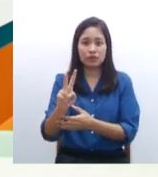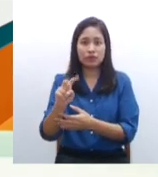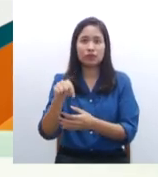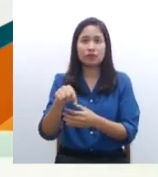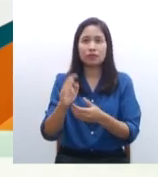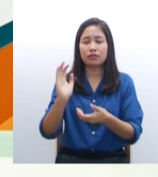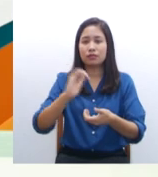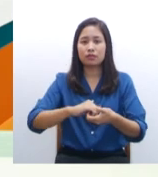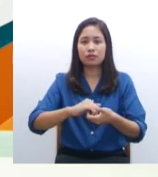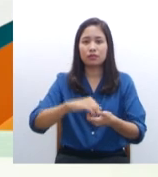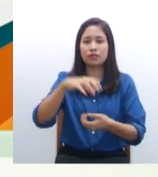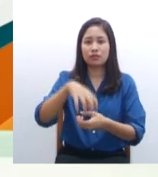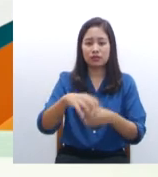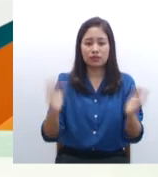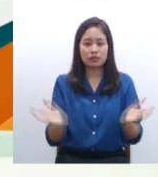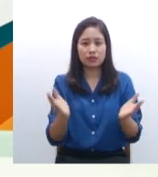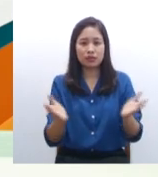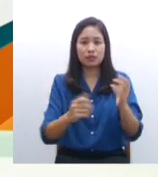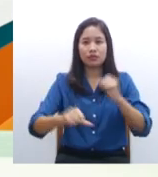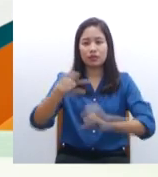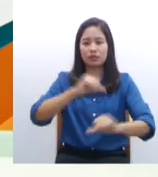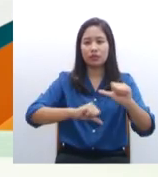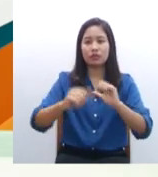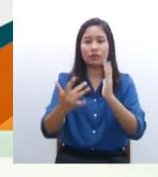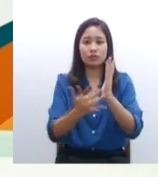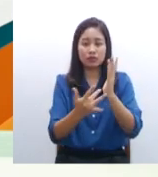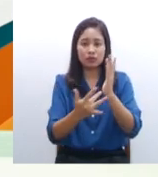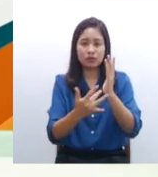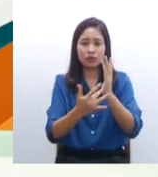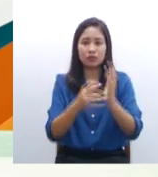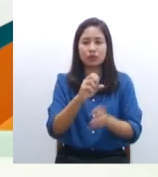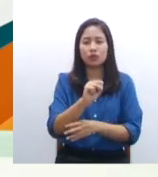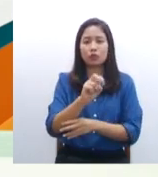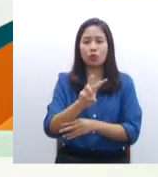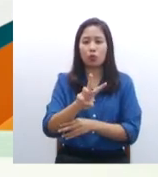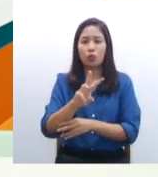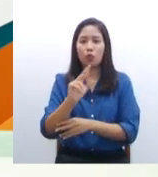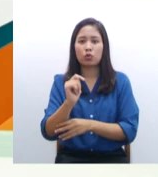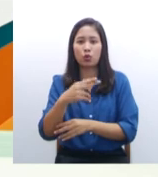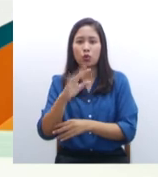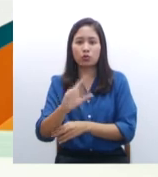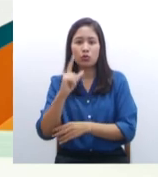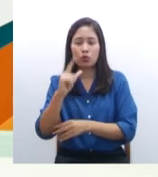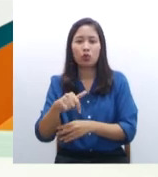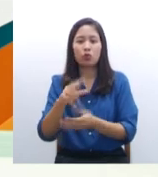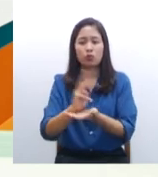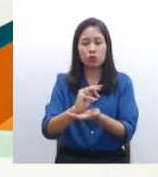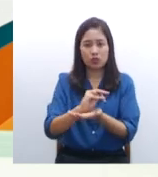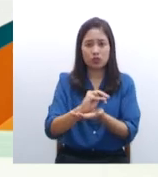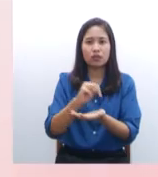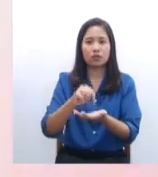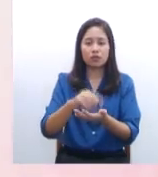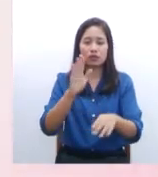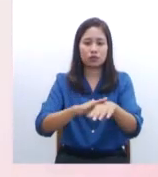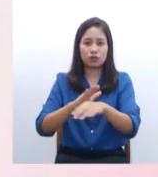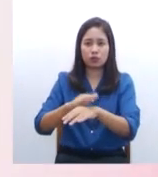มกับสถาบันส่งเสริมการสอนวิทยาศาสตร์และเทคโนโลยีสสวท.นะครับและมูลนิธิสอวน.นะครับขอเชิญชวน